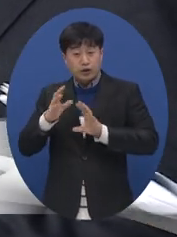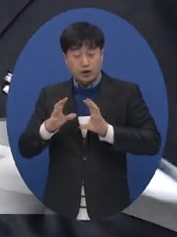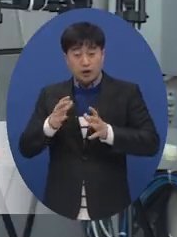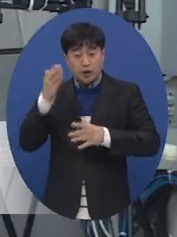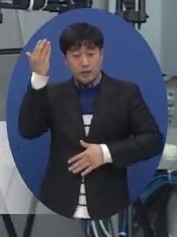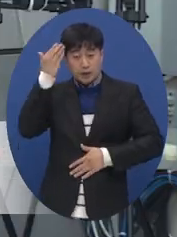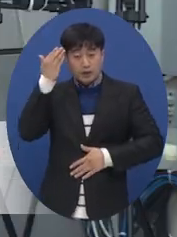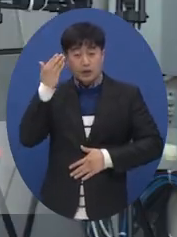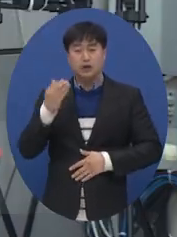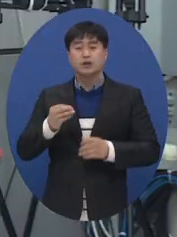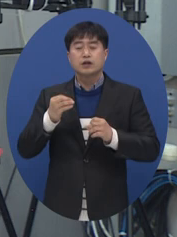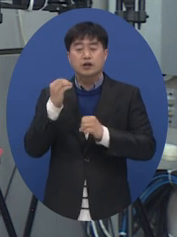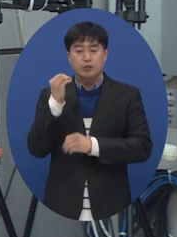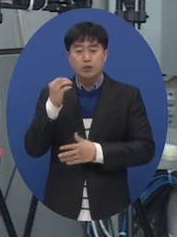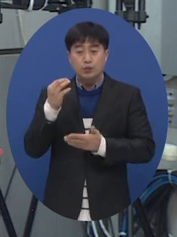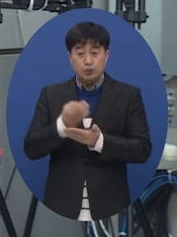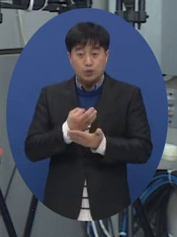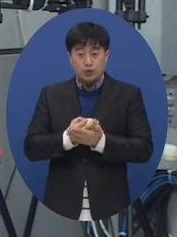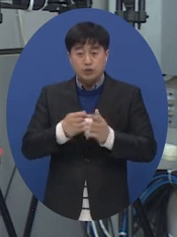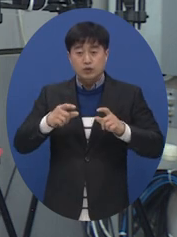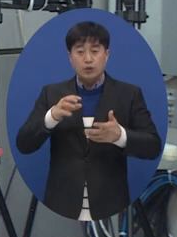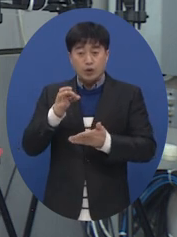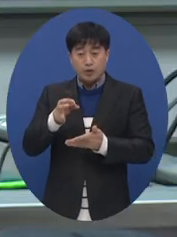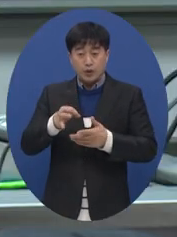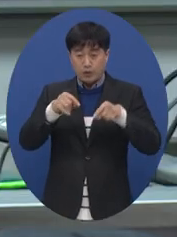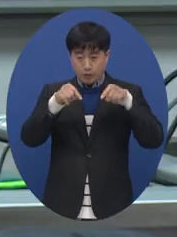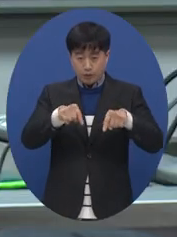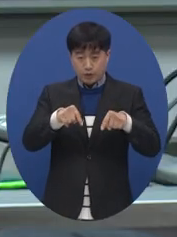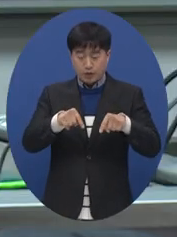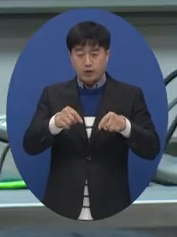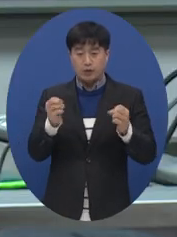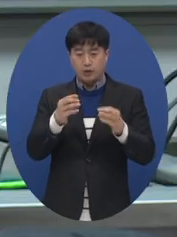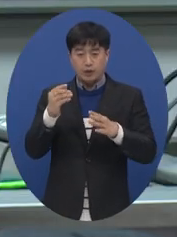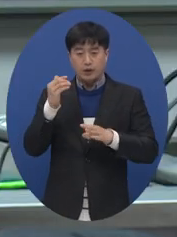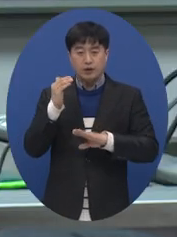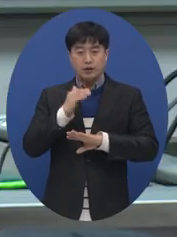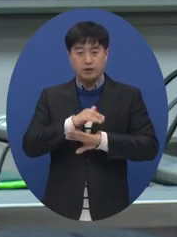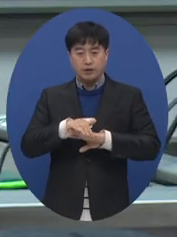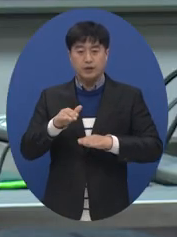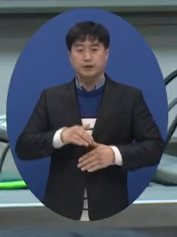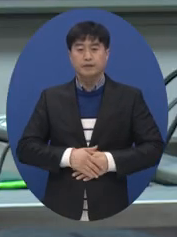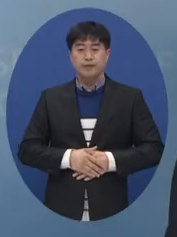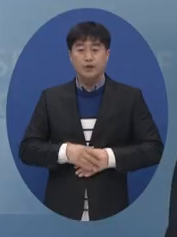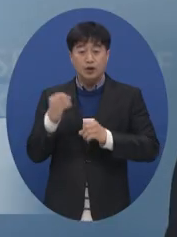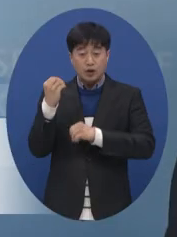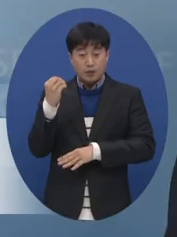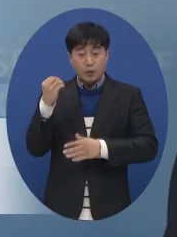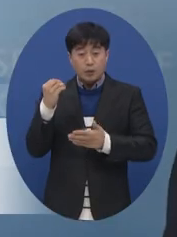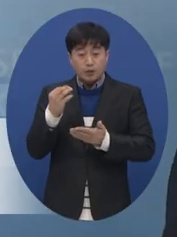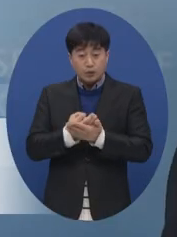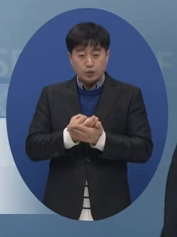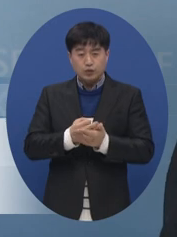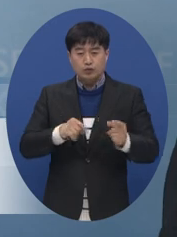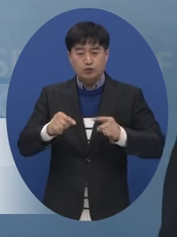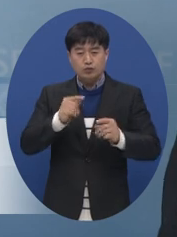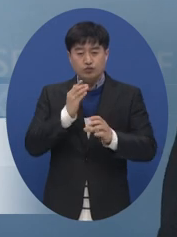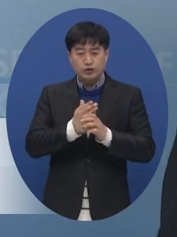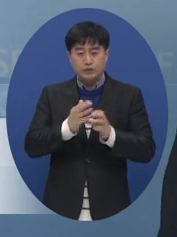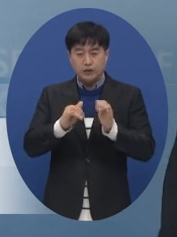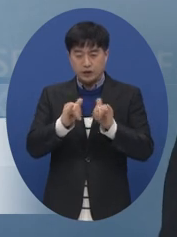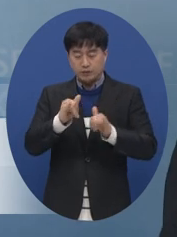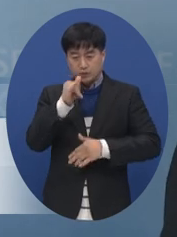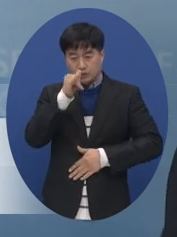석학들이 기본소득과 지역화폐를 논의 테이블에 놓고 담론을 나누게 됩니다. 기본소득 정책의